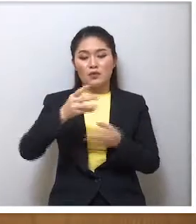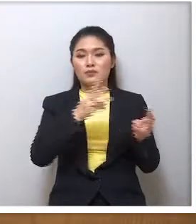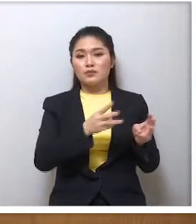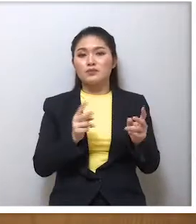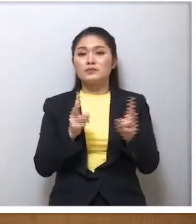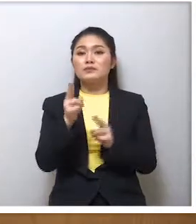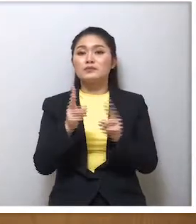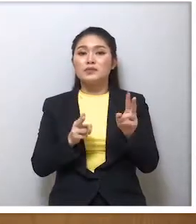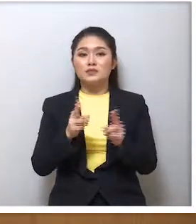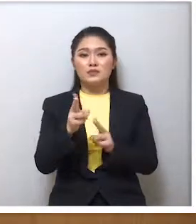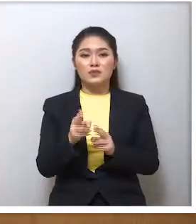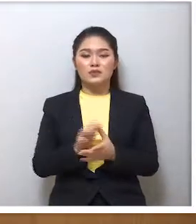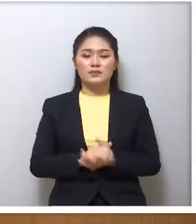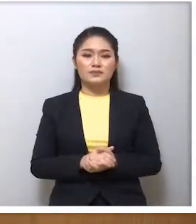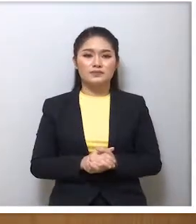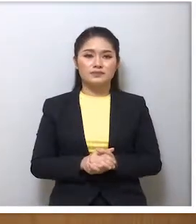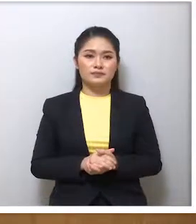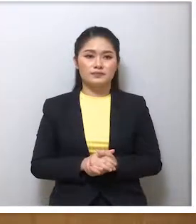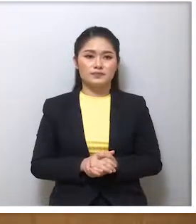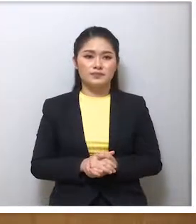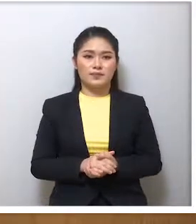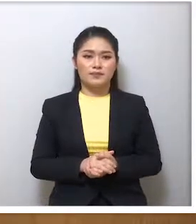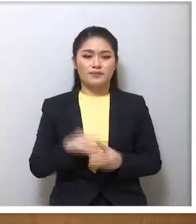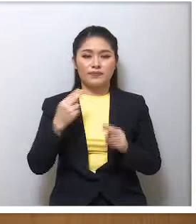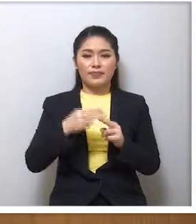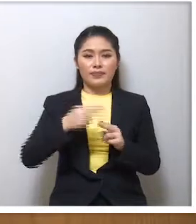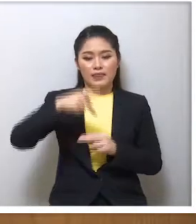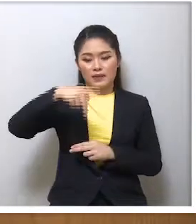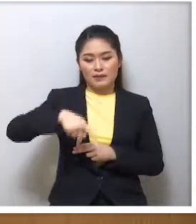ต่อขึ้นมานะครับลองเปิด premiere ขึ้นมานะฮะ